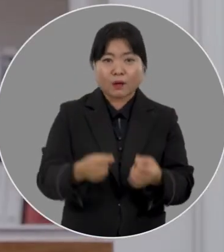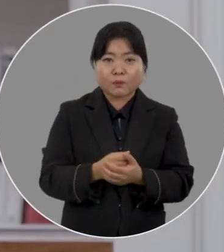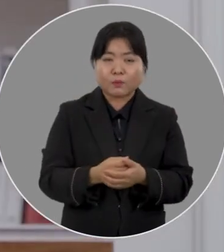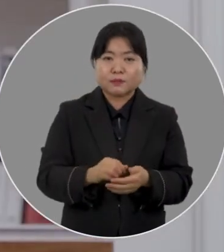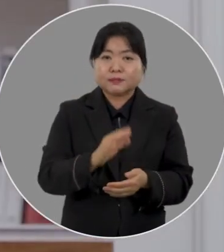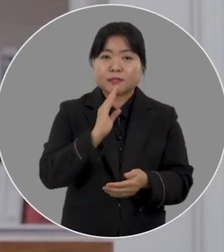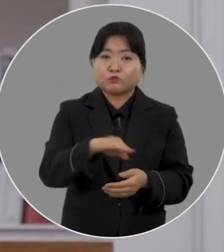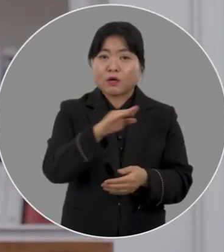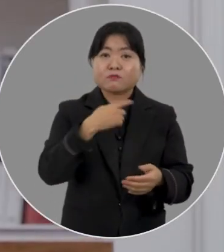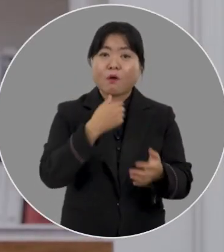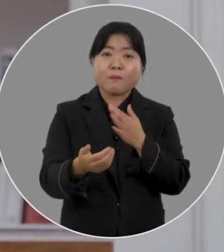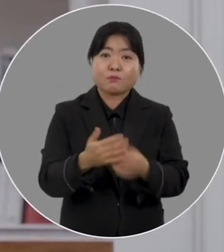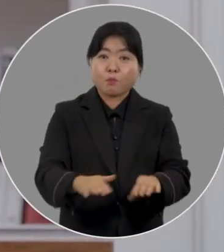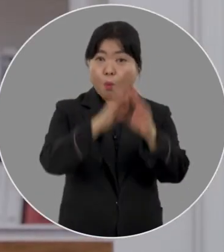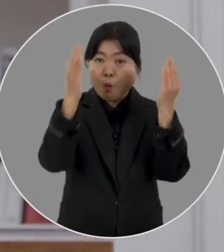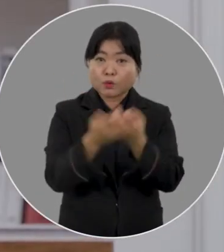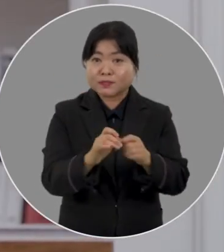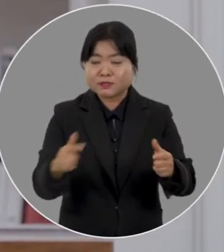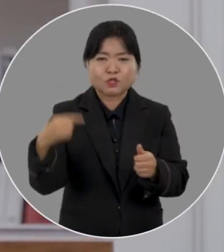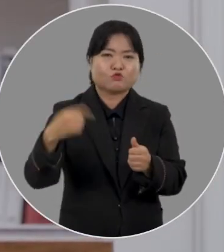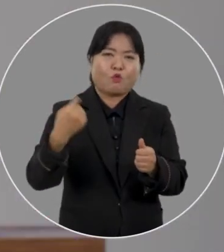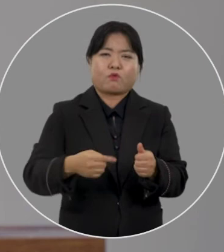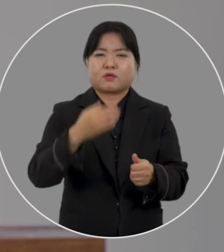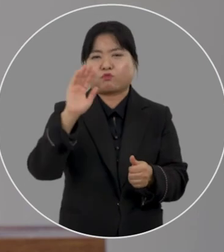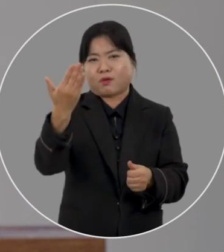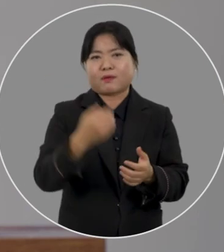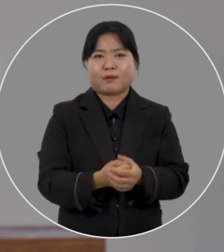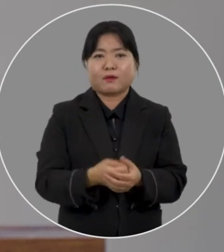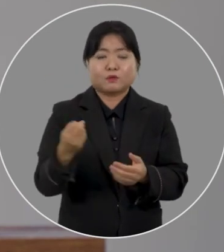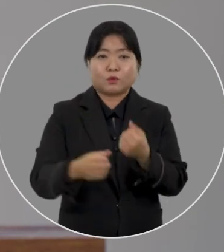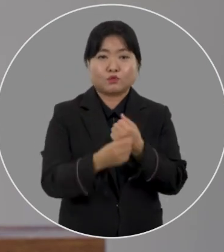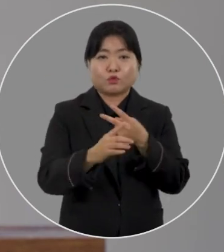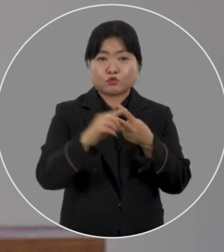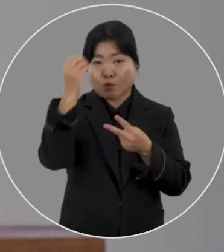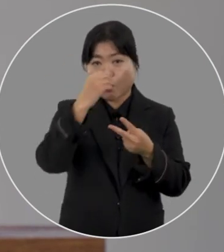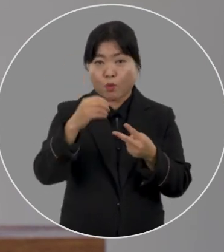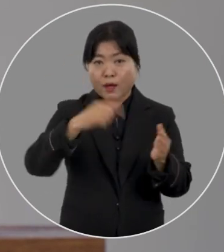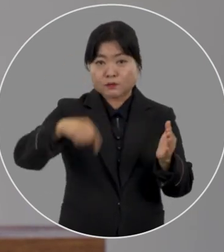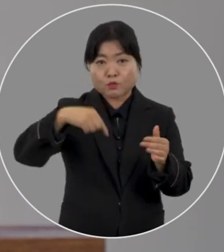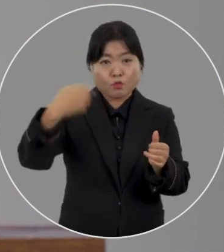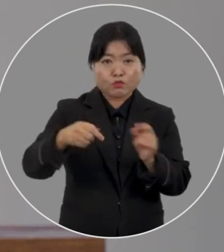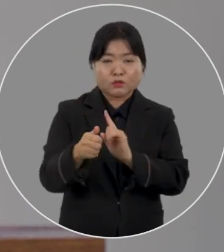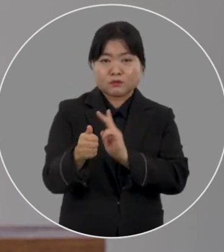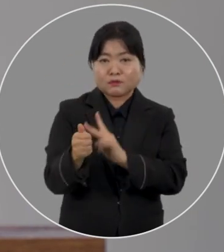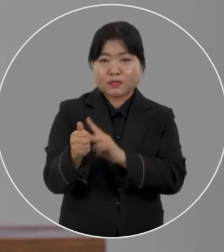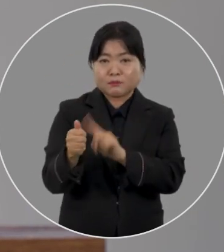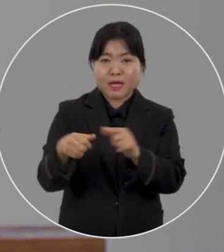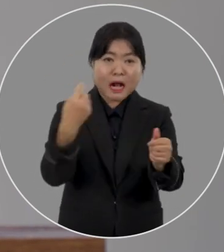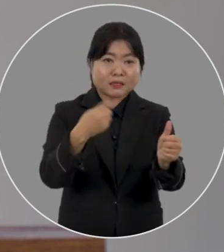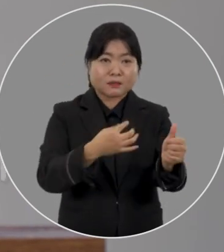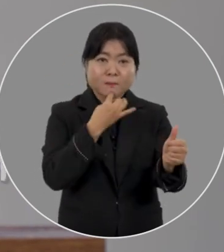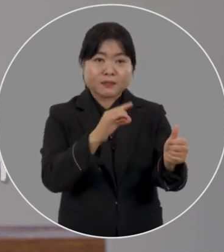뭐 우리가 경험하는 모든 것들이 이제 교육이 될 수 있는 거고 또 이 초중고에서 교육도 선생님이 앞에서 가르치는